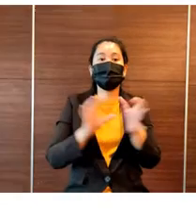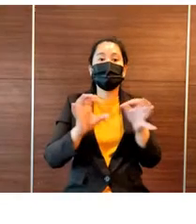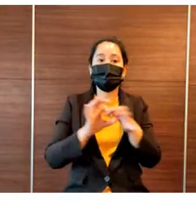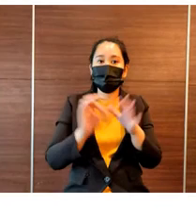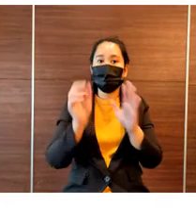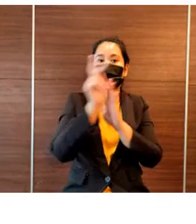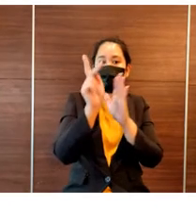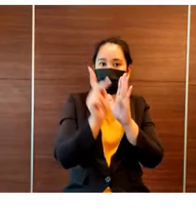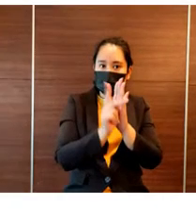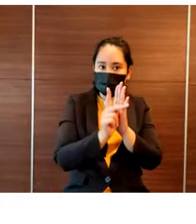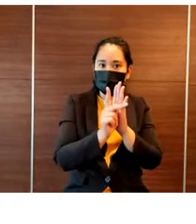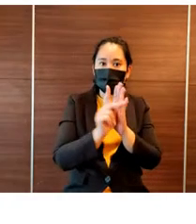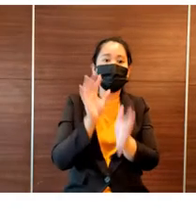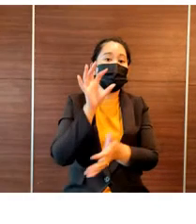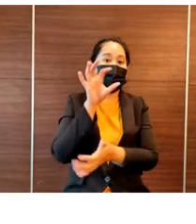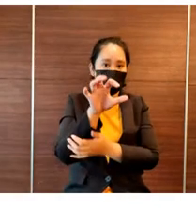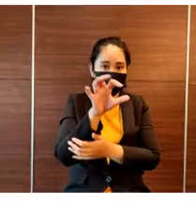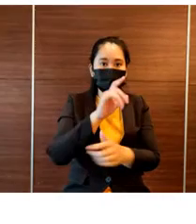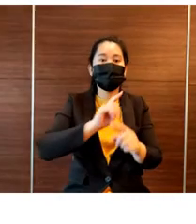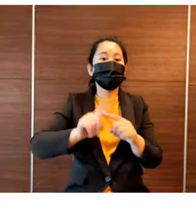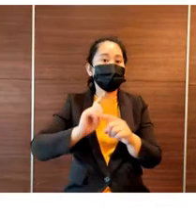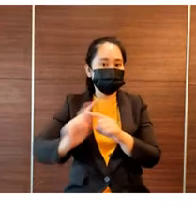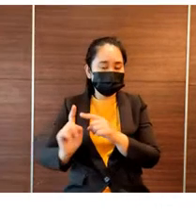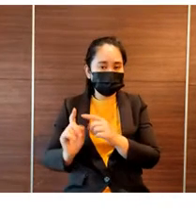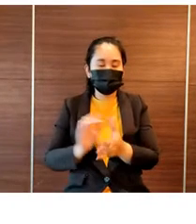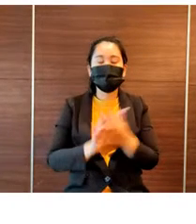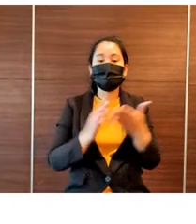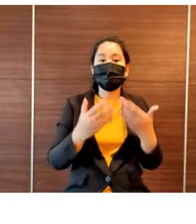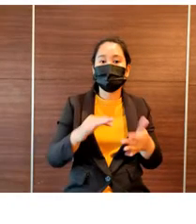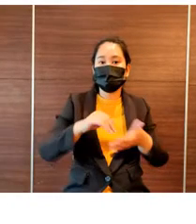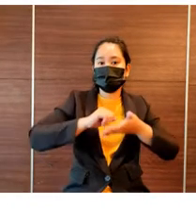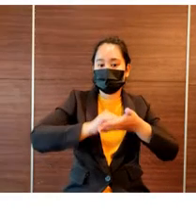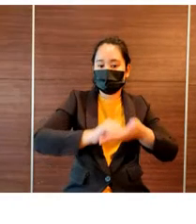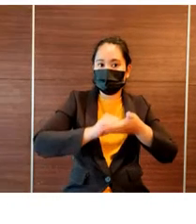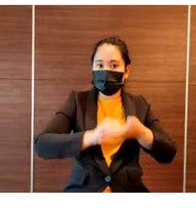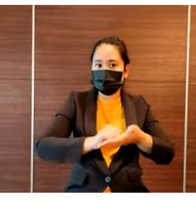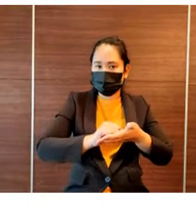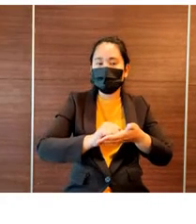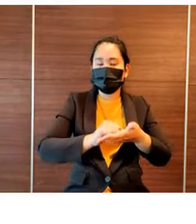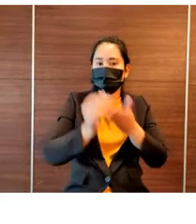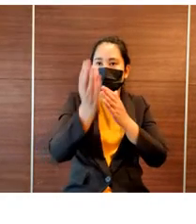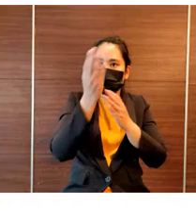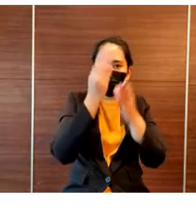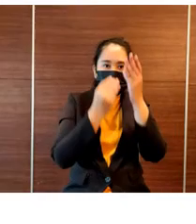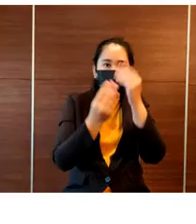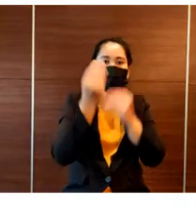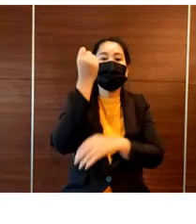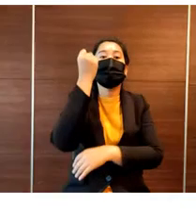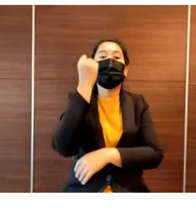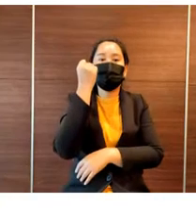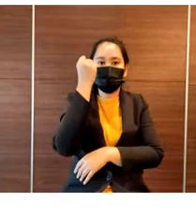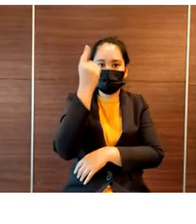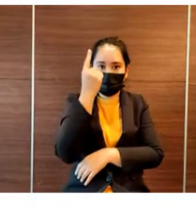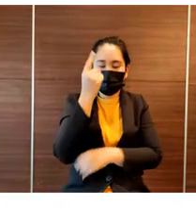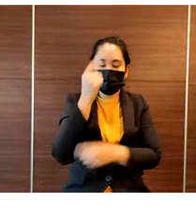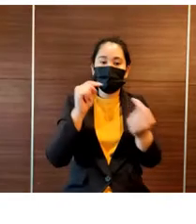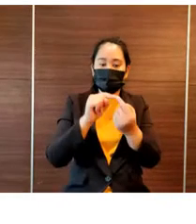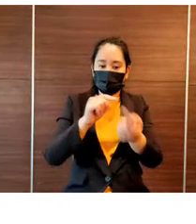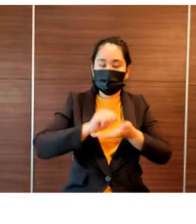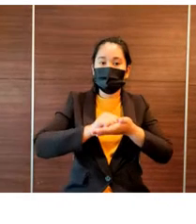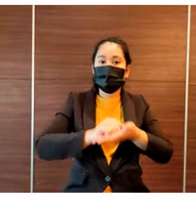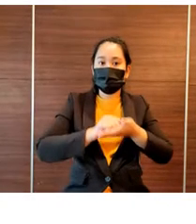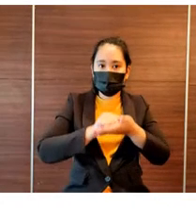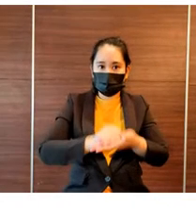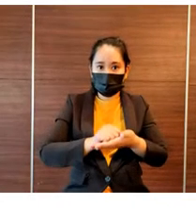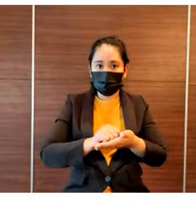ช้กฎหมายและการให้บริการที่มีความเข้าใจและตอบสนองความต้องการเฉพาะอย่